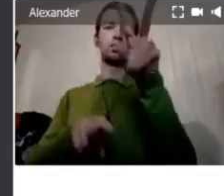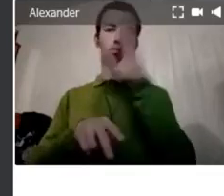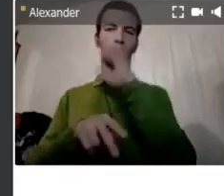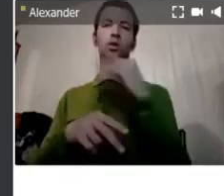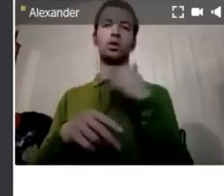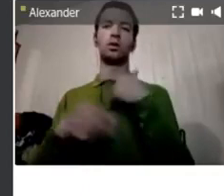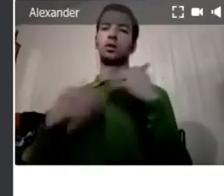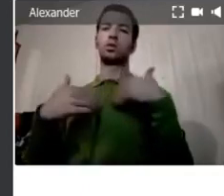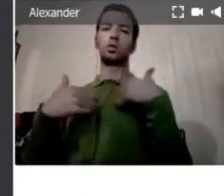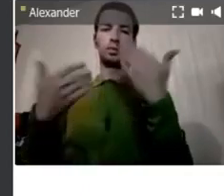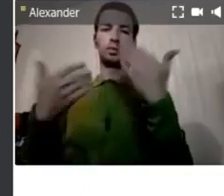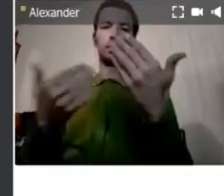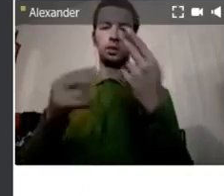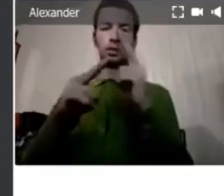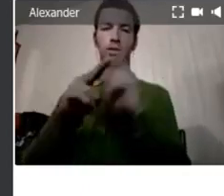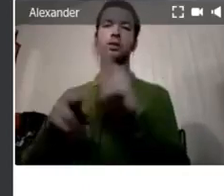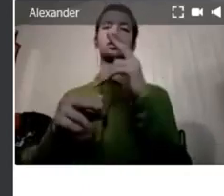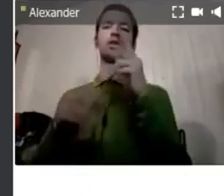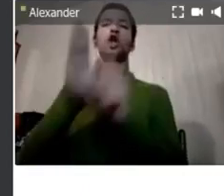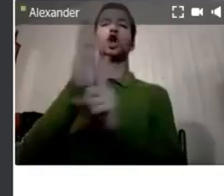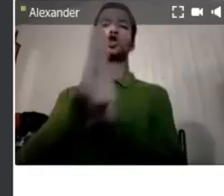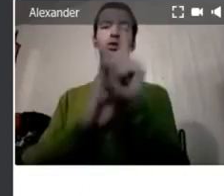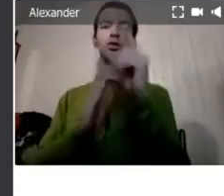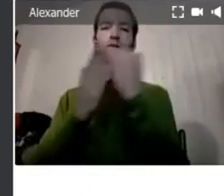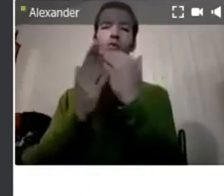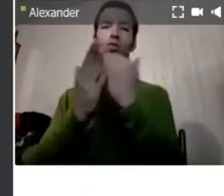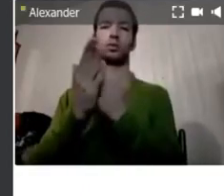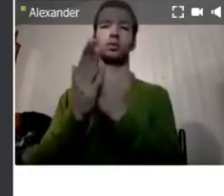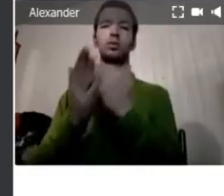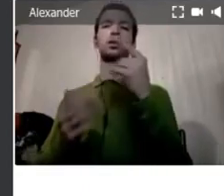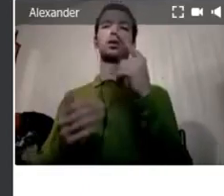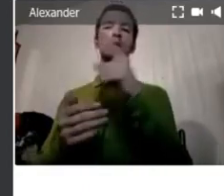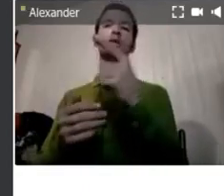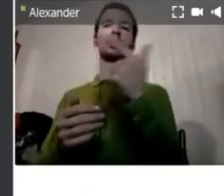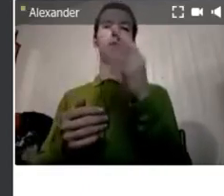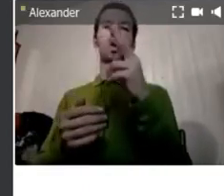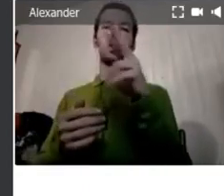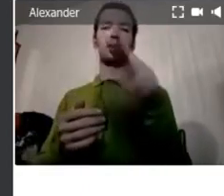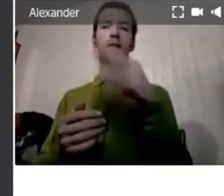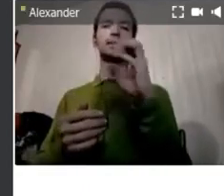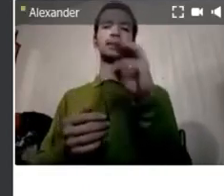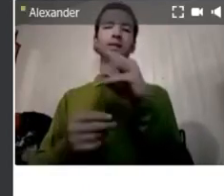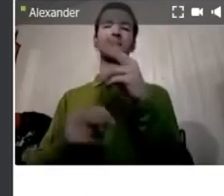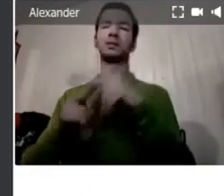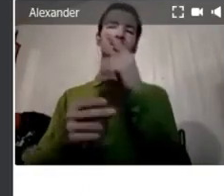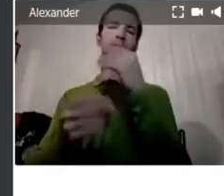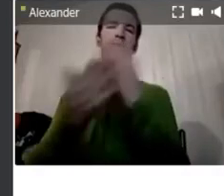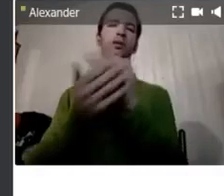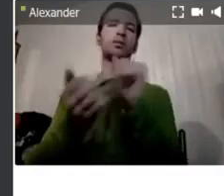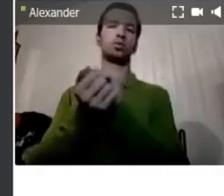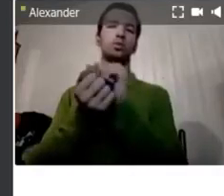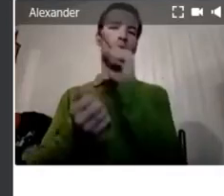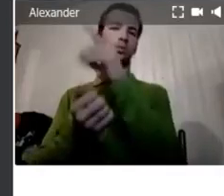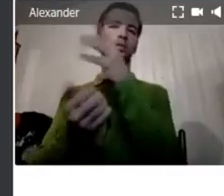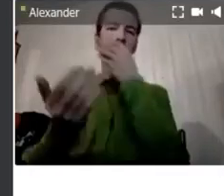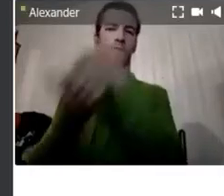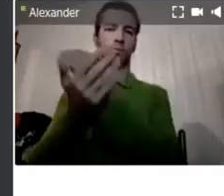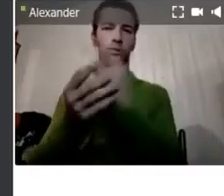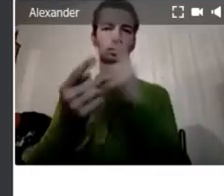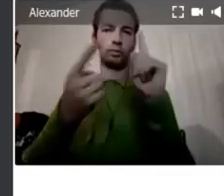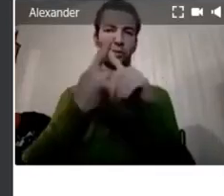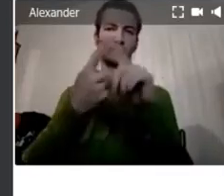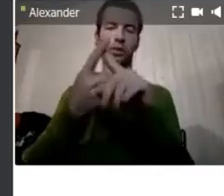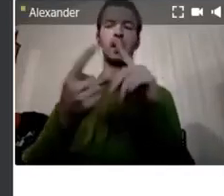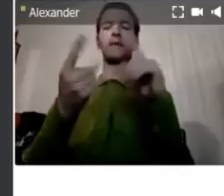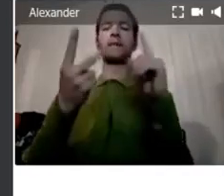стартовать и там. Вот. Но опять же, все зависит от ваших стартовых финансовых возможностей. Позволяют деньги, начинайте две